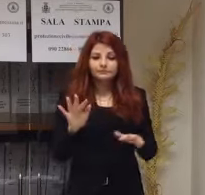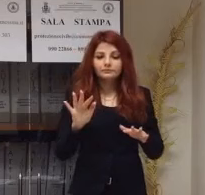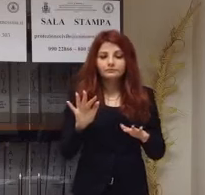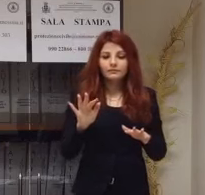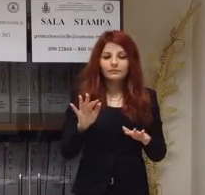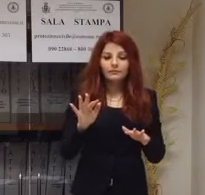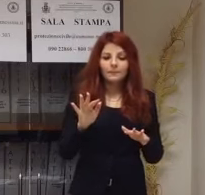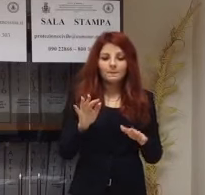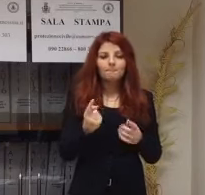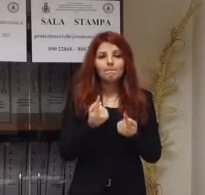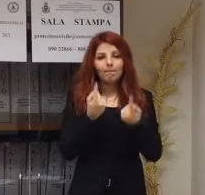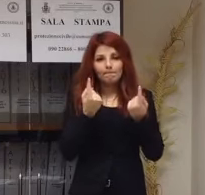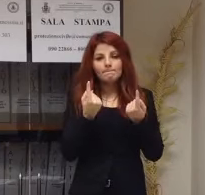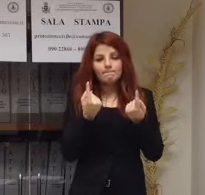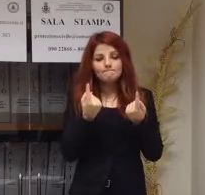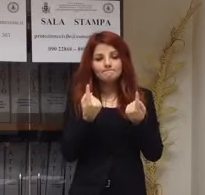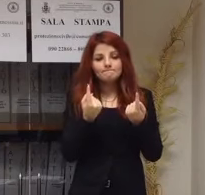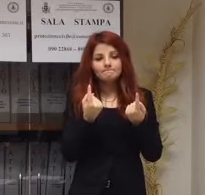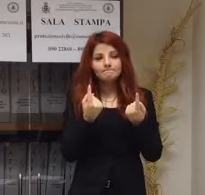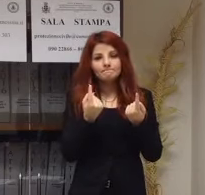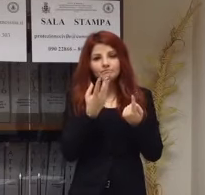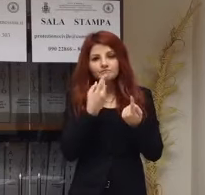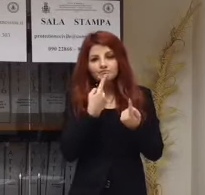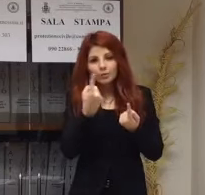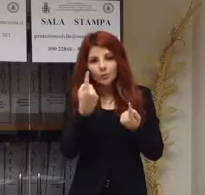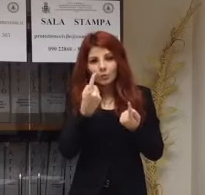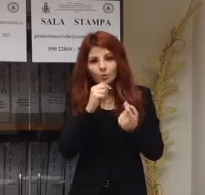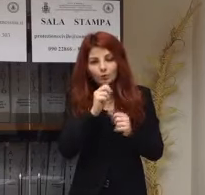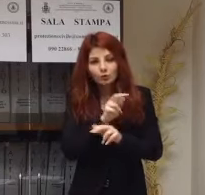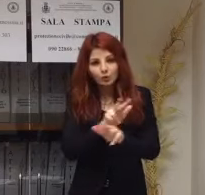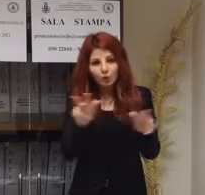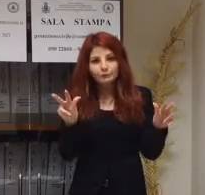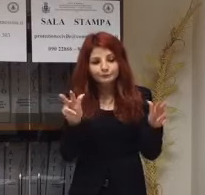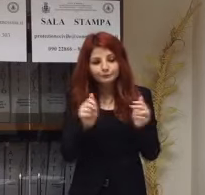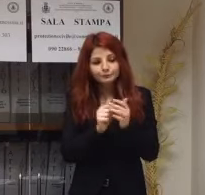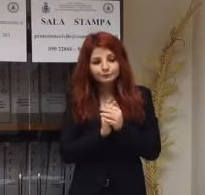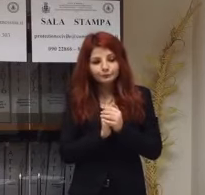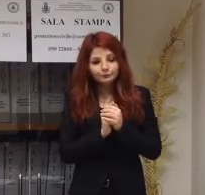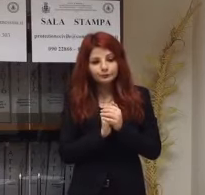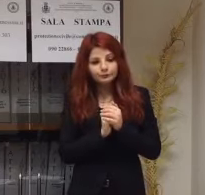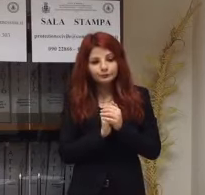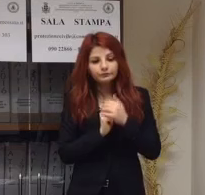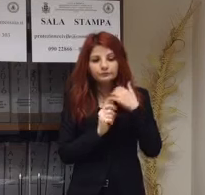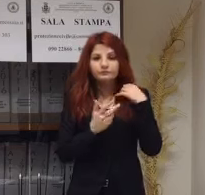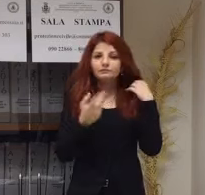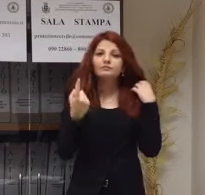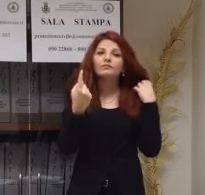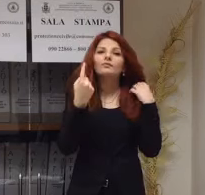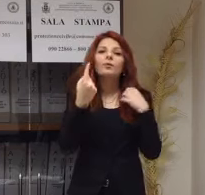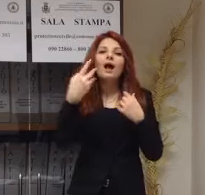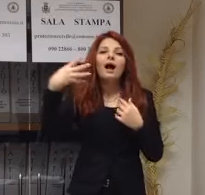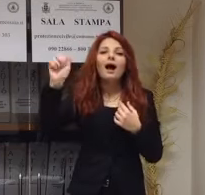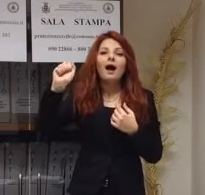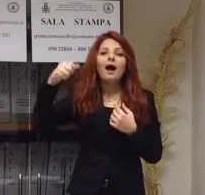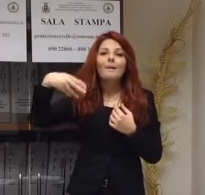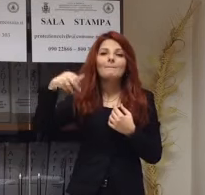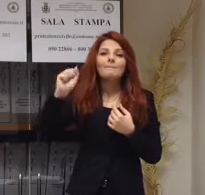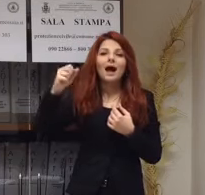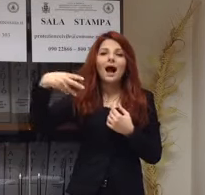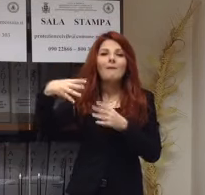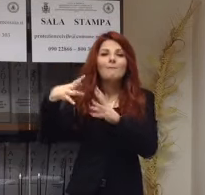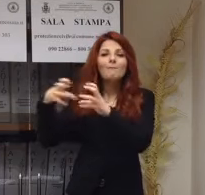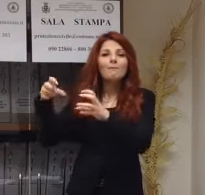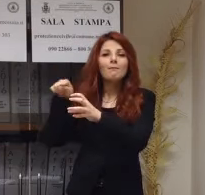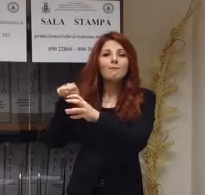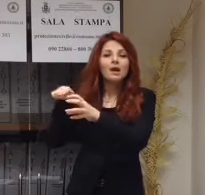ringraziamenti di oggi, avrei da comunicare una comunicazione da parte di AMAM, che